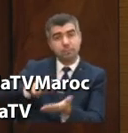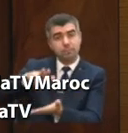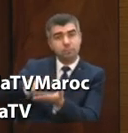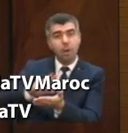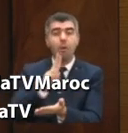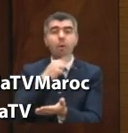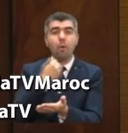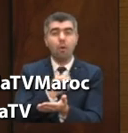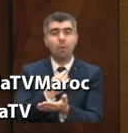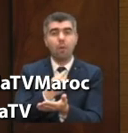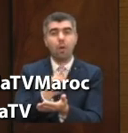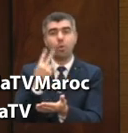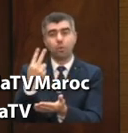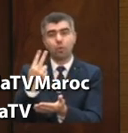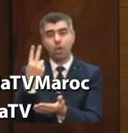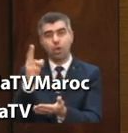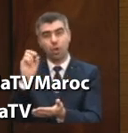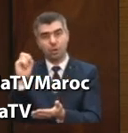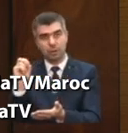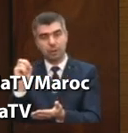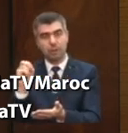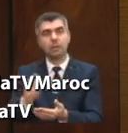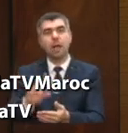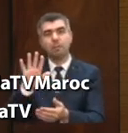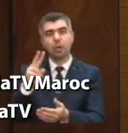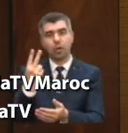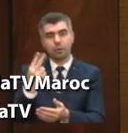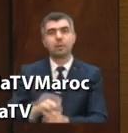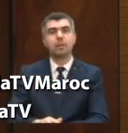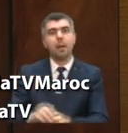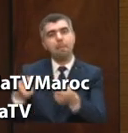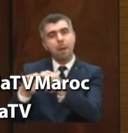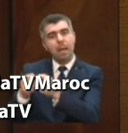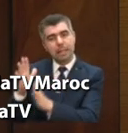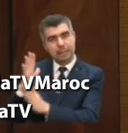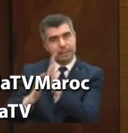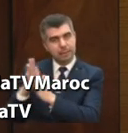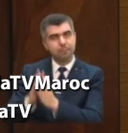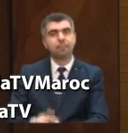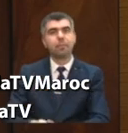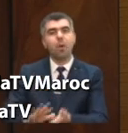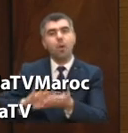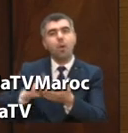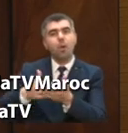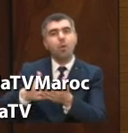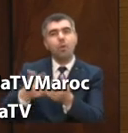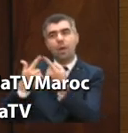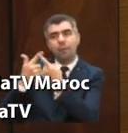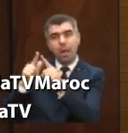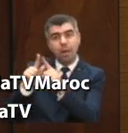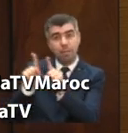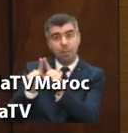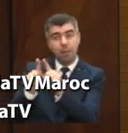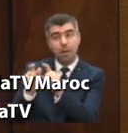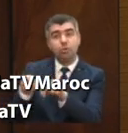رقم 22331 بتطبيق القانون 2025 المذكور، والذي يحدد معايير وشروط اعتبار المشغل في